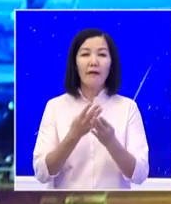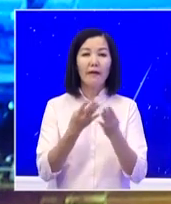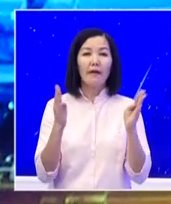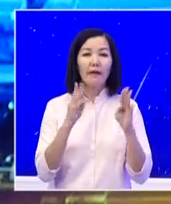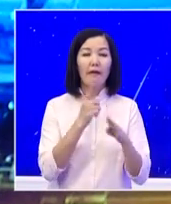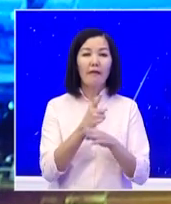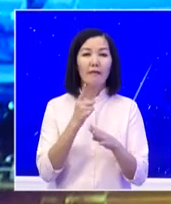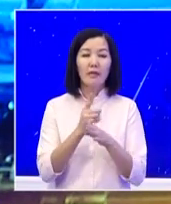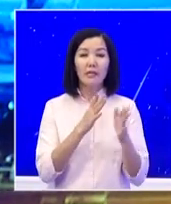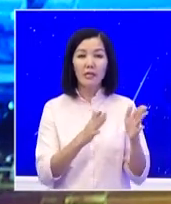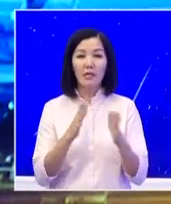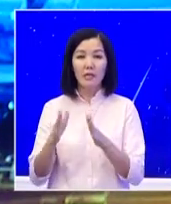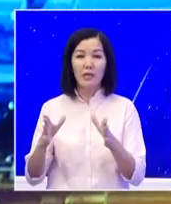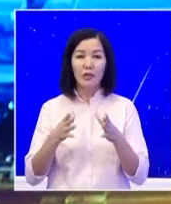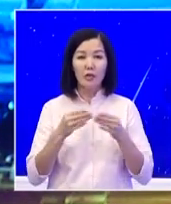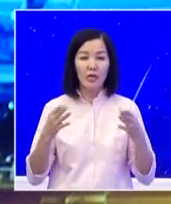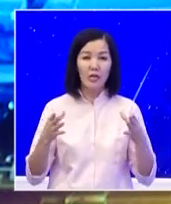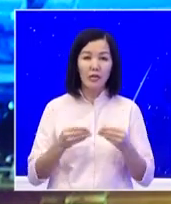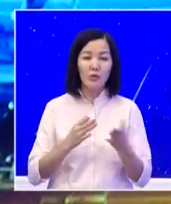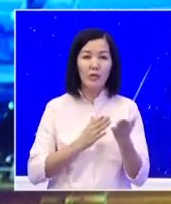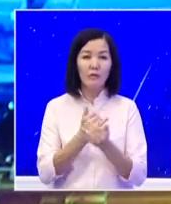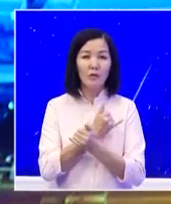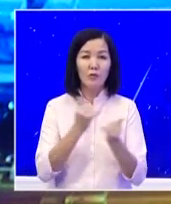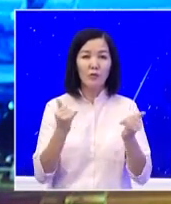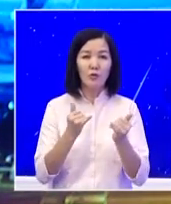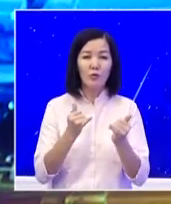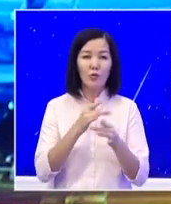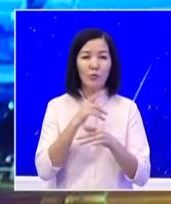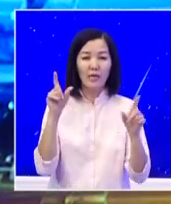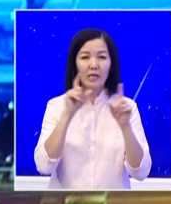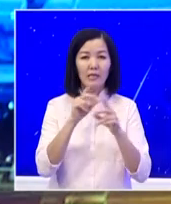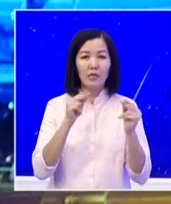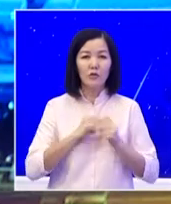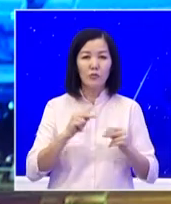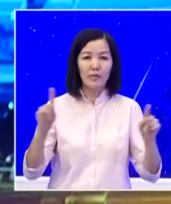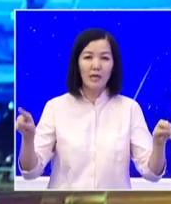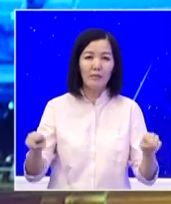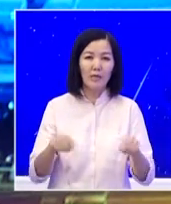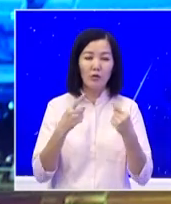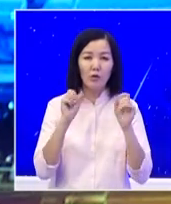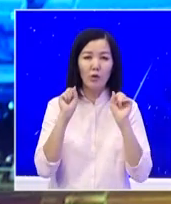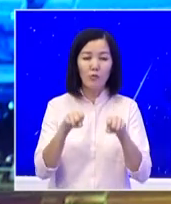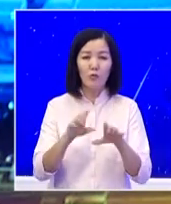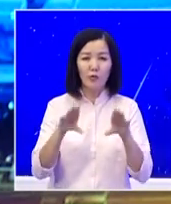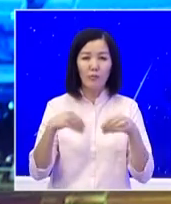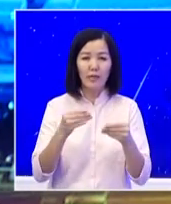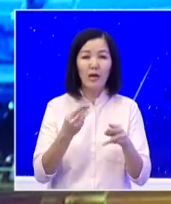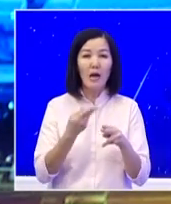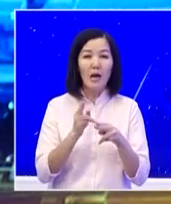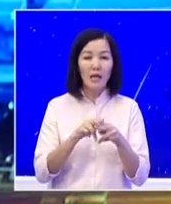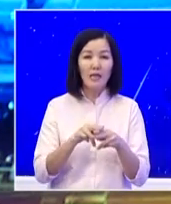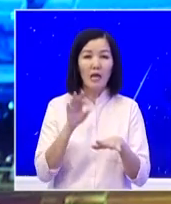Карантин шараларын кезең-кезеңмен жеңілдету, қызмет көрсету саласындағы көптеген нысанының жұмысын қалпына келтіруге мүмкіндік